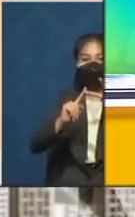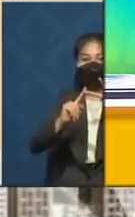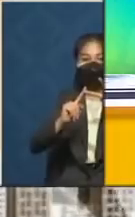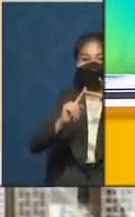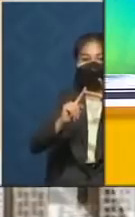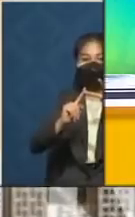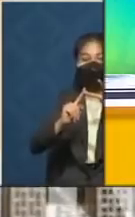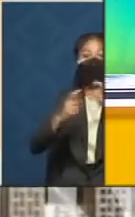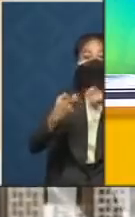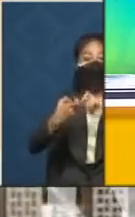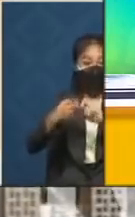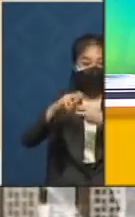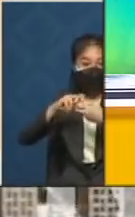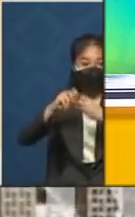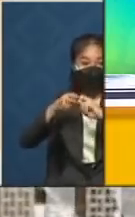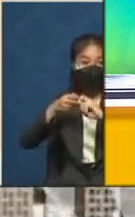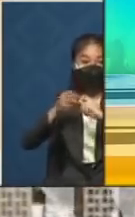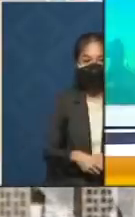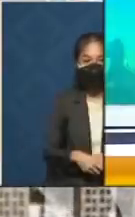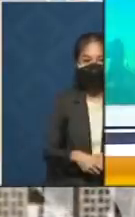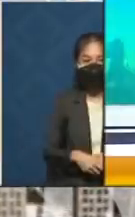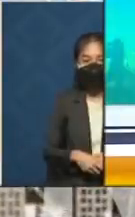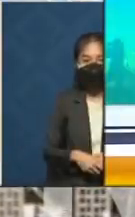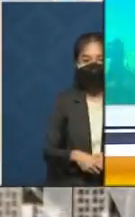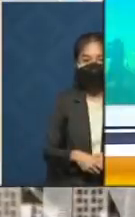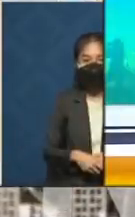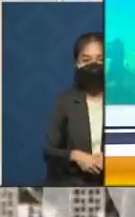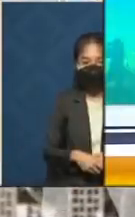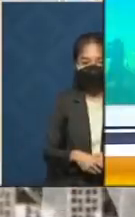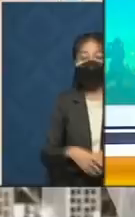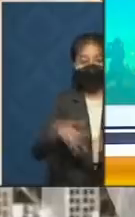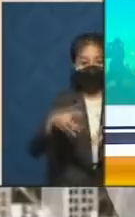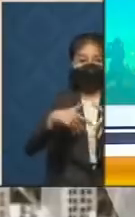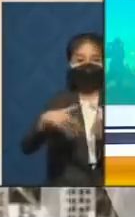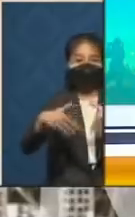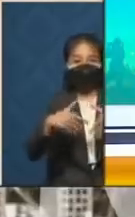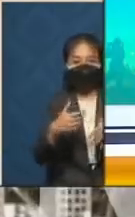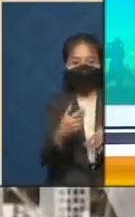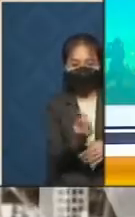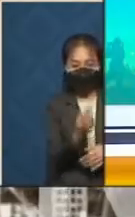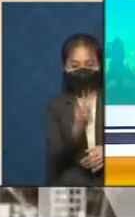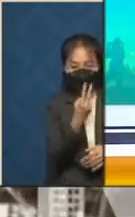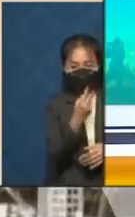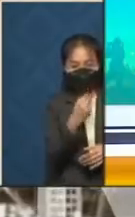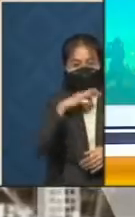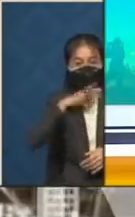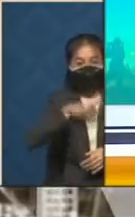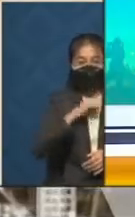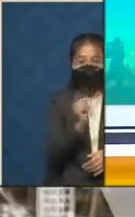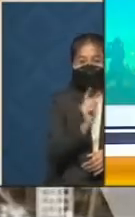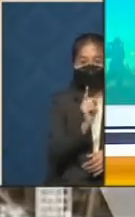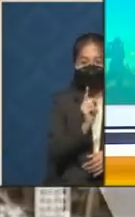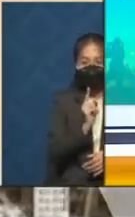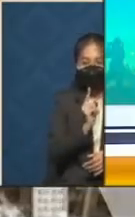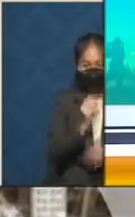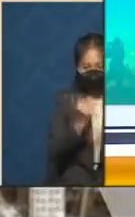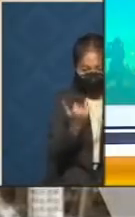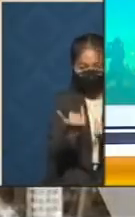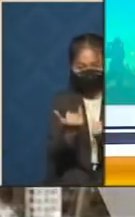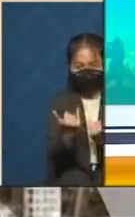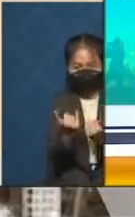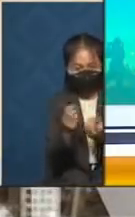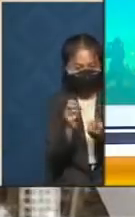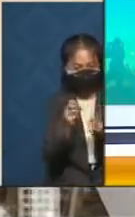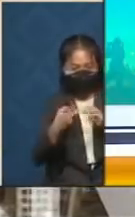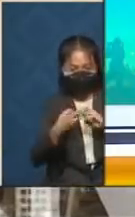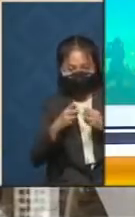อยู่นะฮะคุณไอติมเนี่ยยังพูดถึงเรื่องของการฆ่าไวรัสประยุทธ์นี ้ค่ะ จะต้องทำด้วยการมีรัฐ